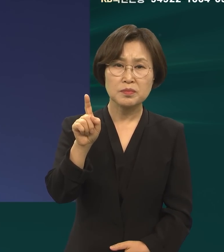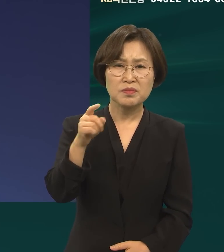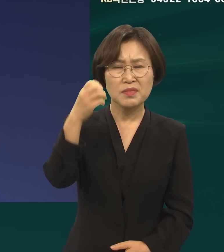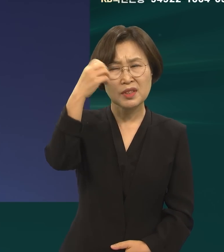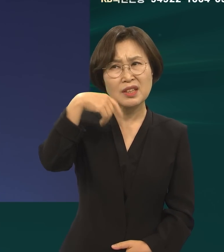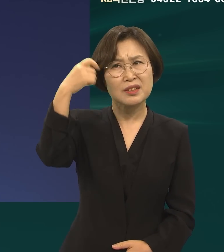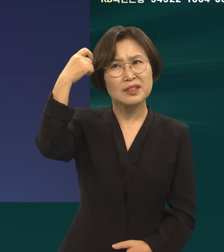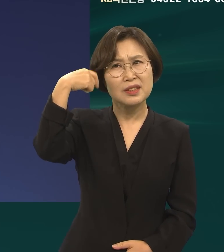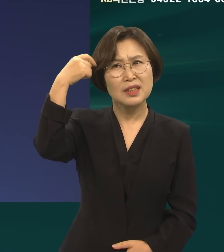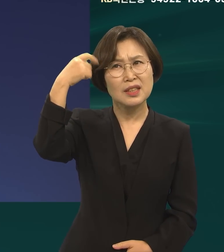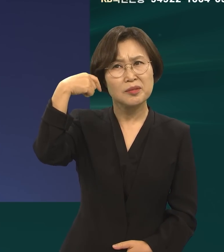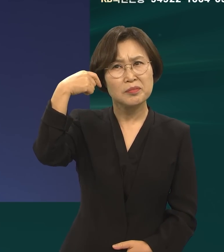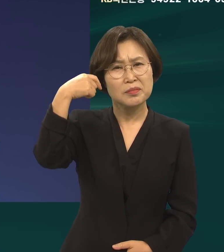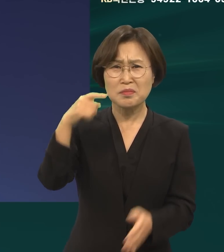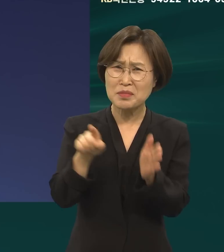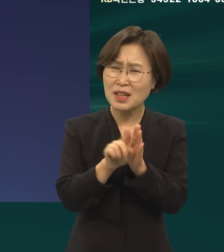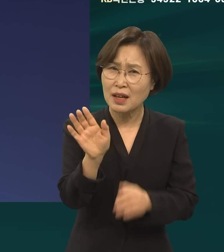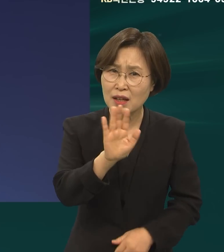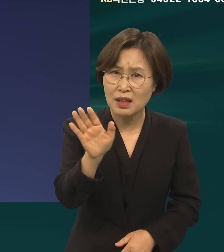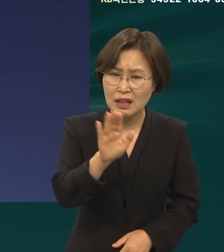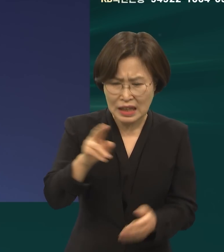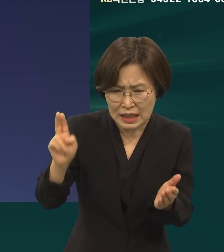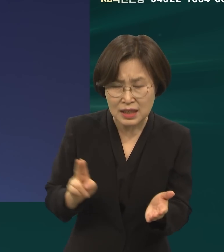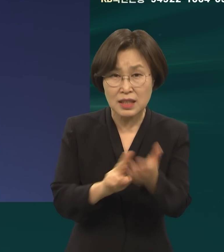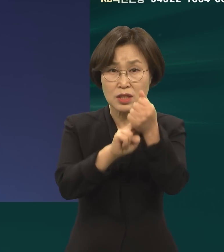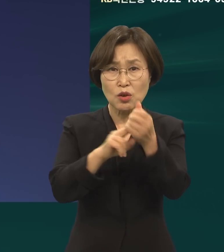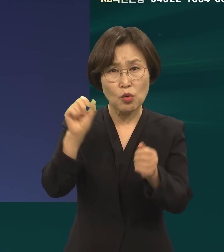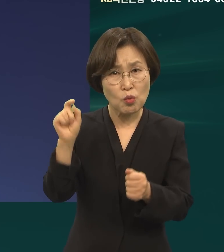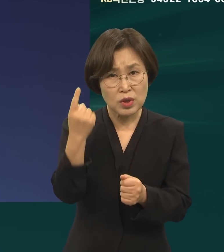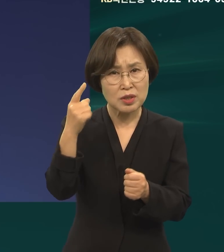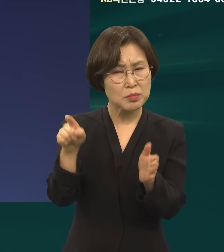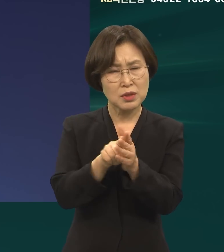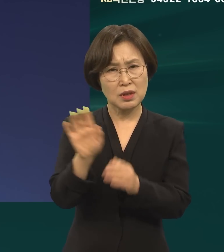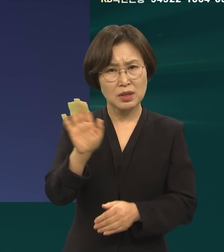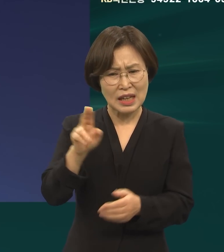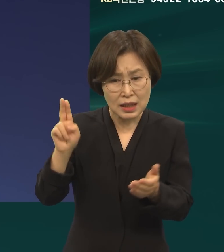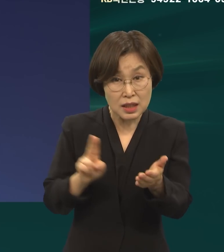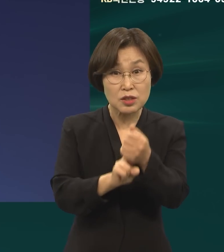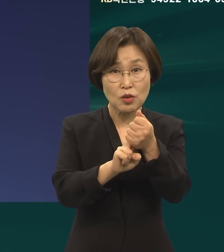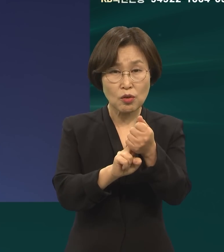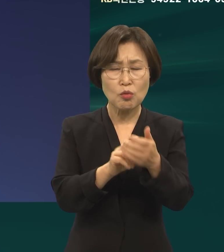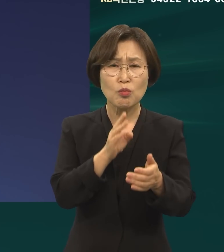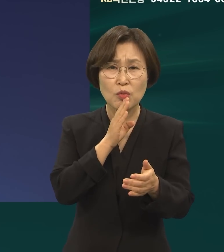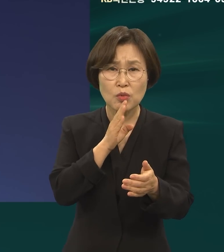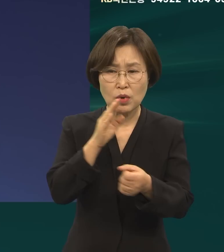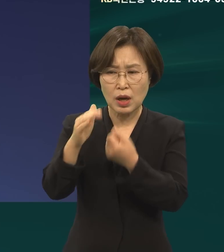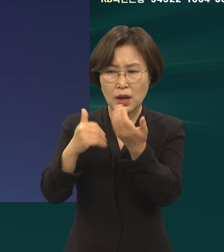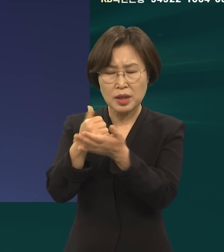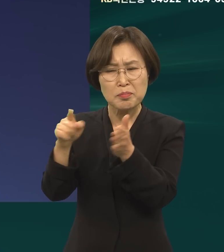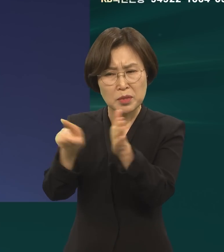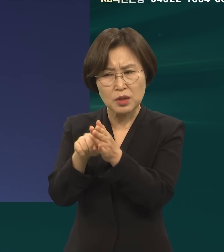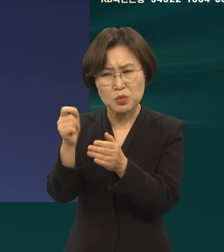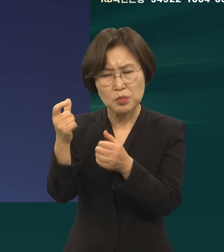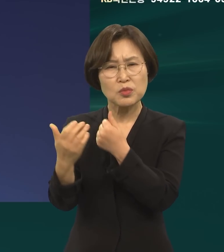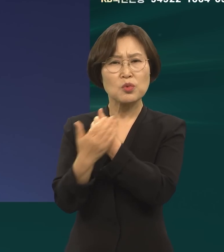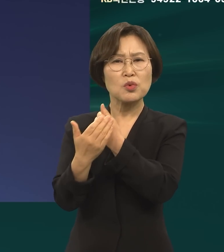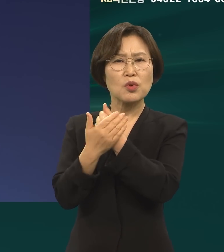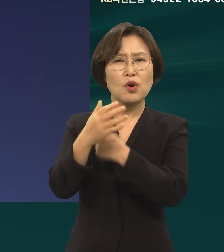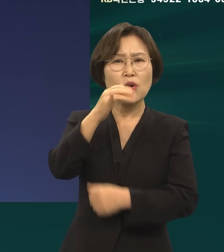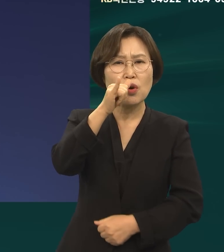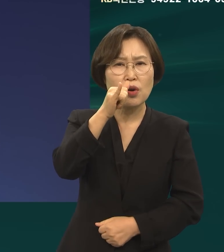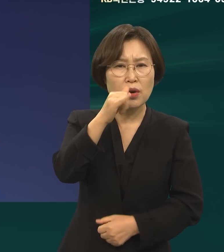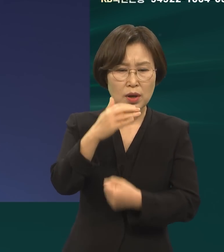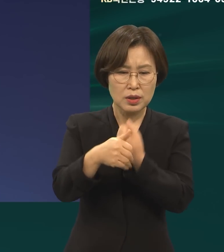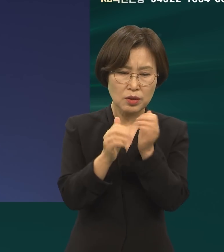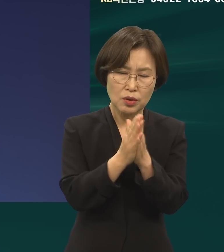느낌으로 믿는 게 아닙니다. 기적으로 믿는 게 아닙니다. 물론 기적이 일어나면 하나님을 믿는 데 도움은 됩니다.